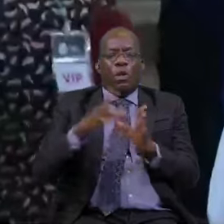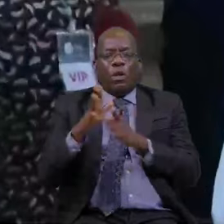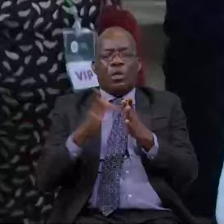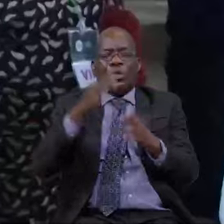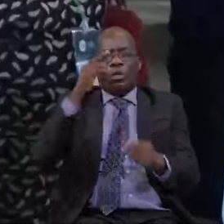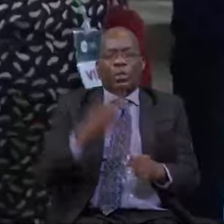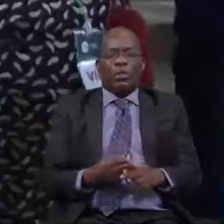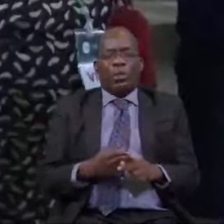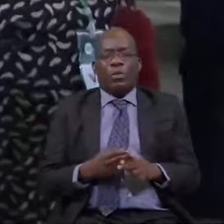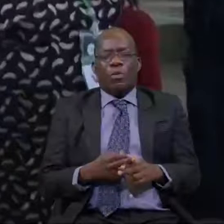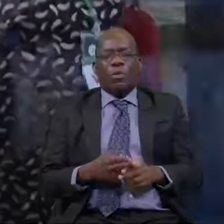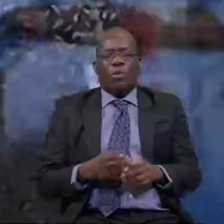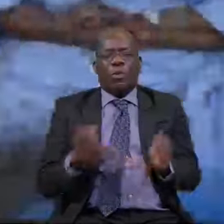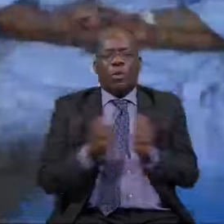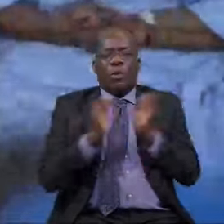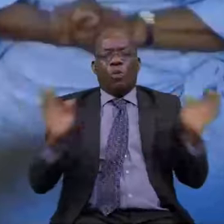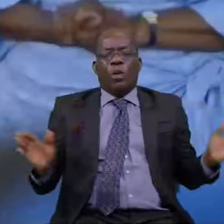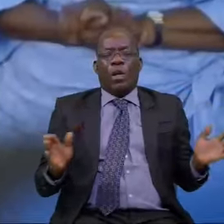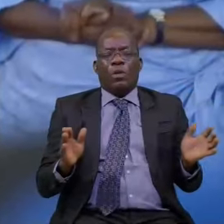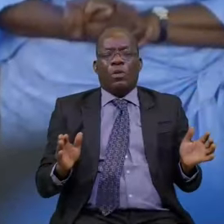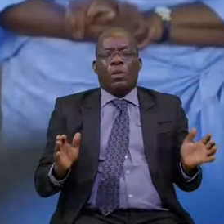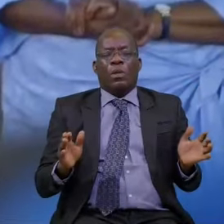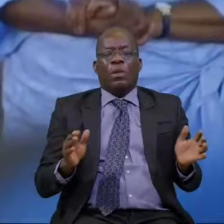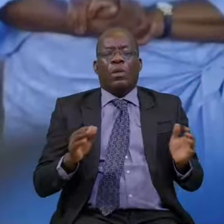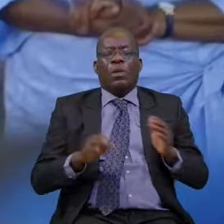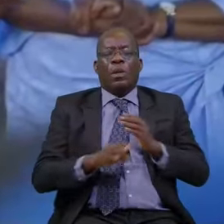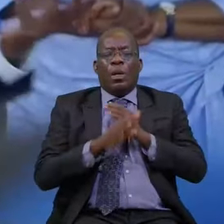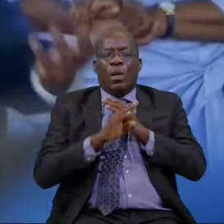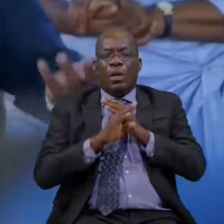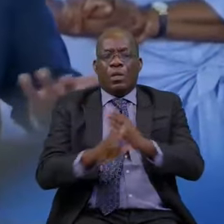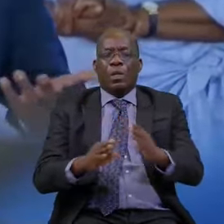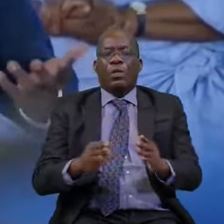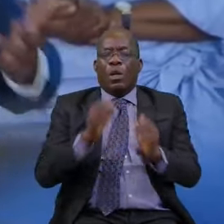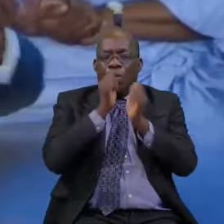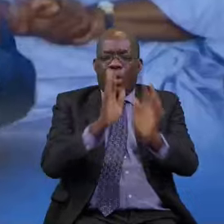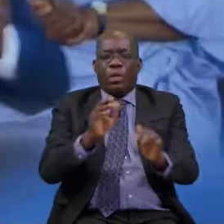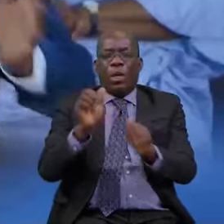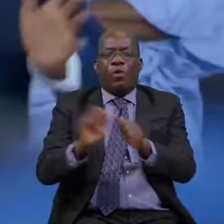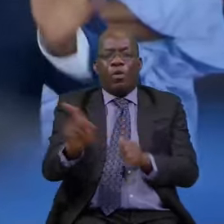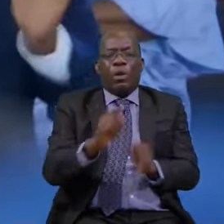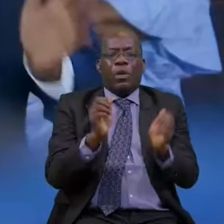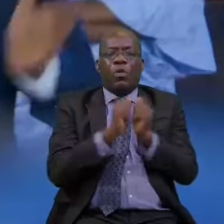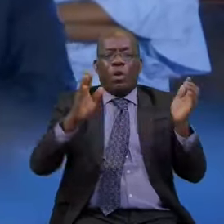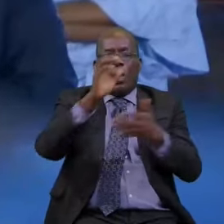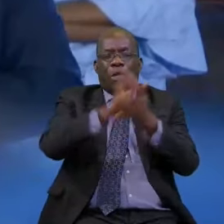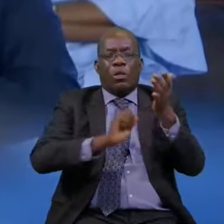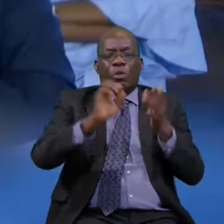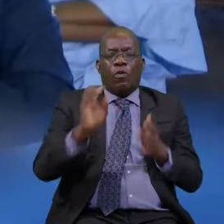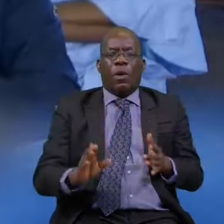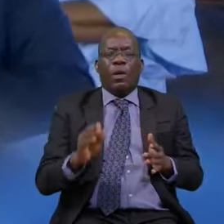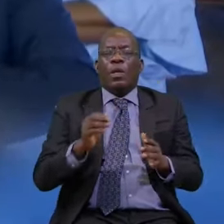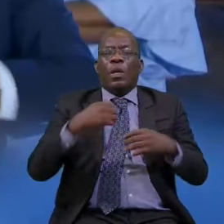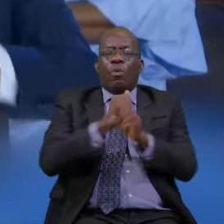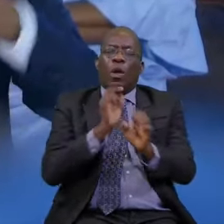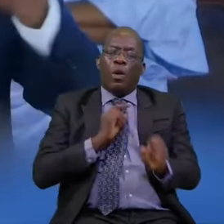Jésus-Christ. Sans exception, bénis tout le monde. Sans exception, fais de